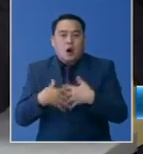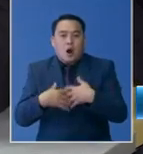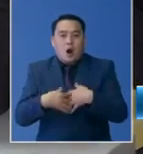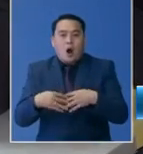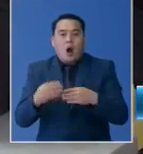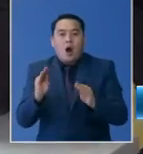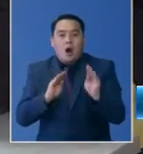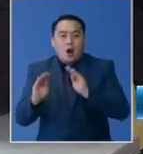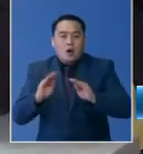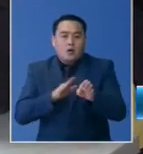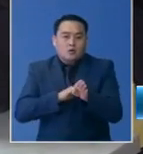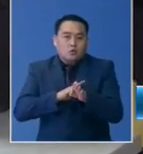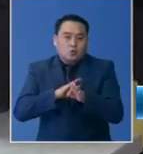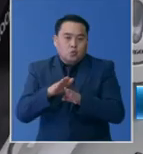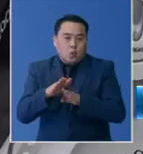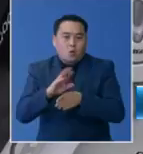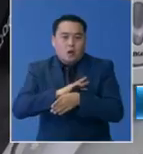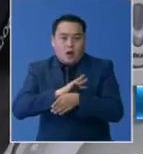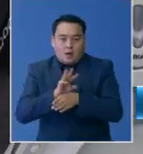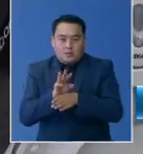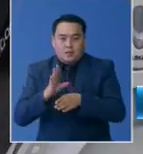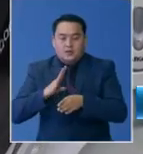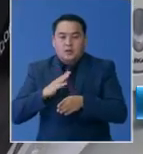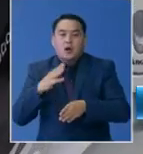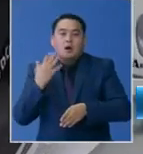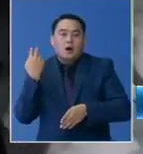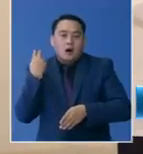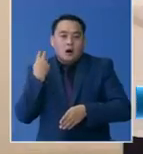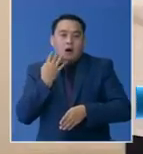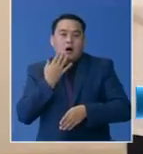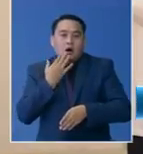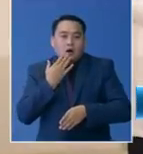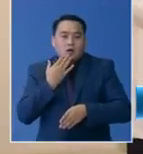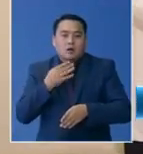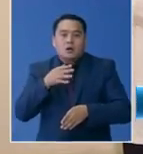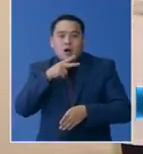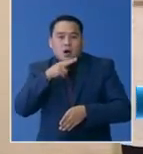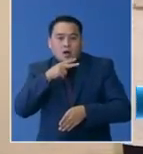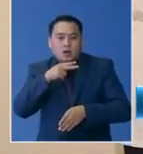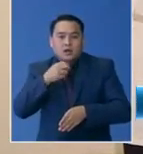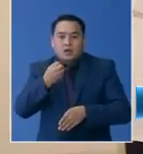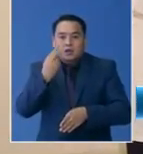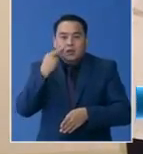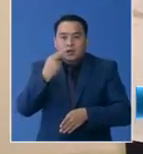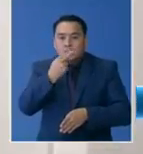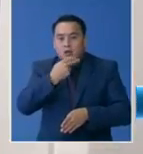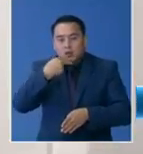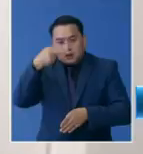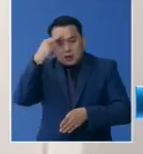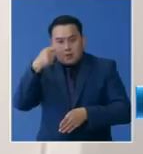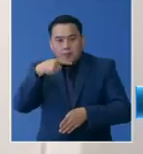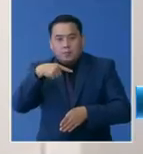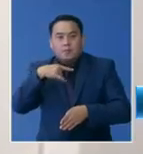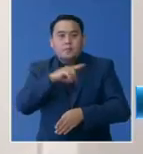құрал жабдықтар мен түгелдей қамтамасыз етілген. Дені шетелдің озық деген Оңтүстік Корея, Италия сияқты елдердің